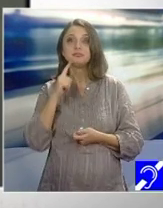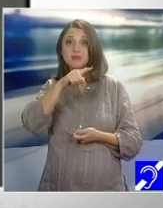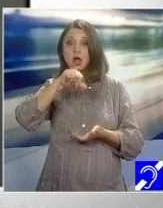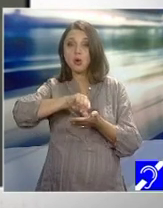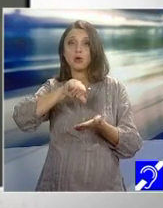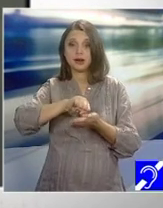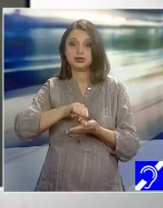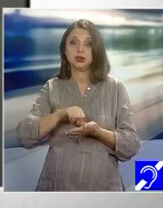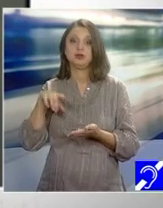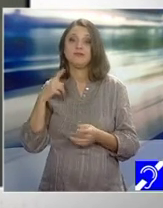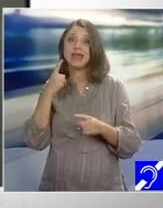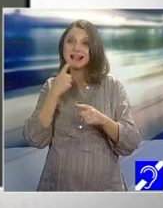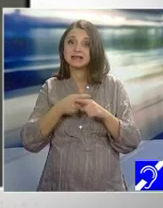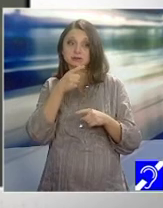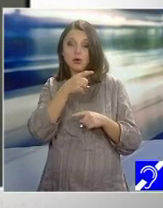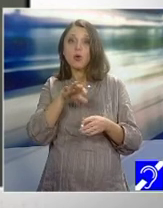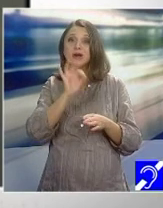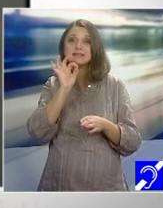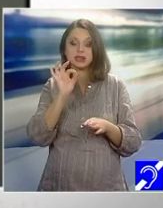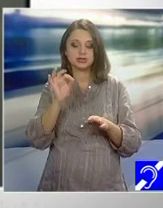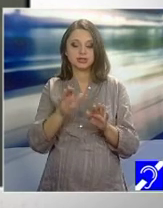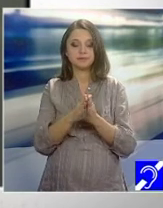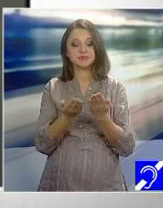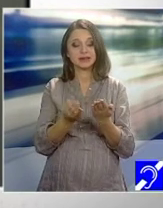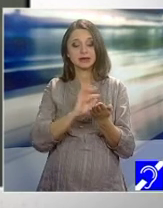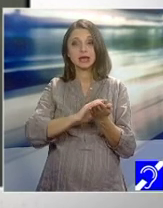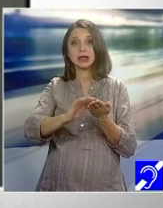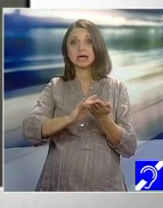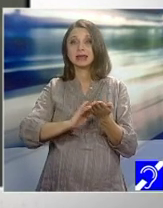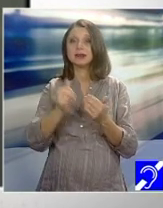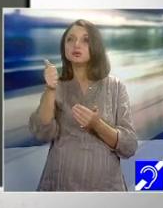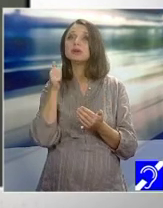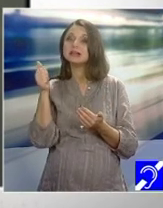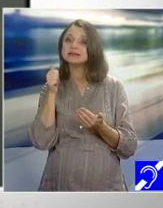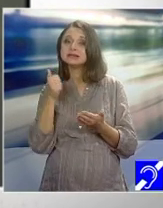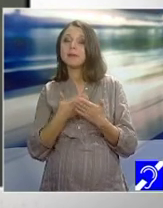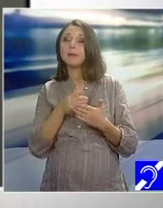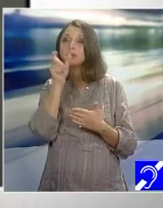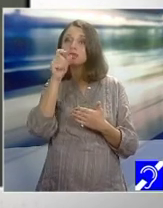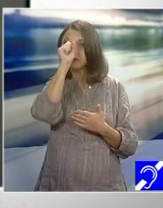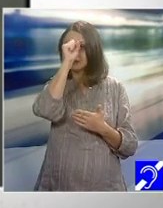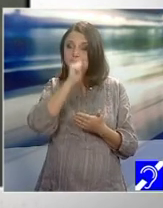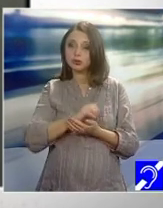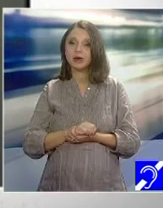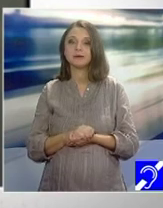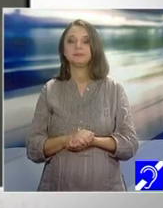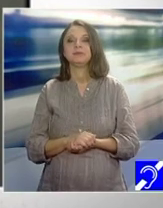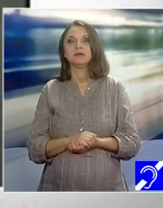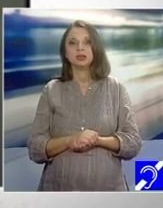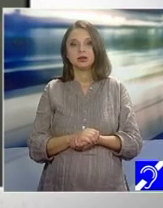exact aceste ghiduri turistice care le poate pune la dispoziția celor care doresc să viziteze